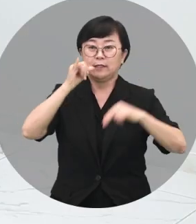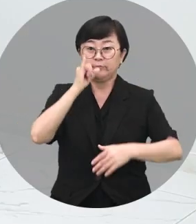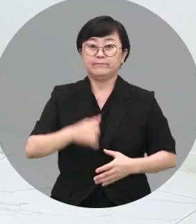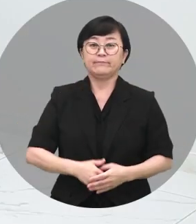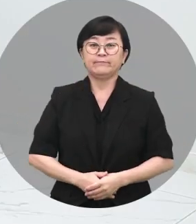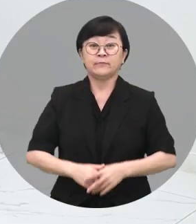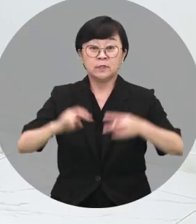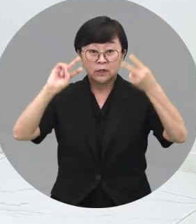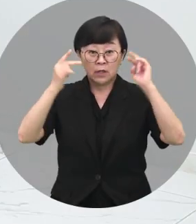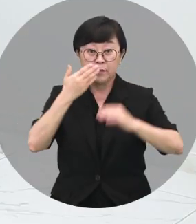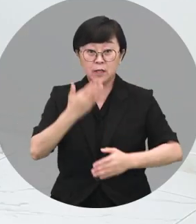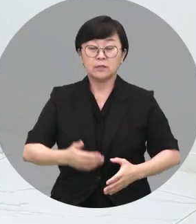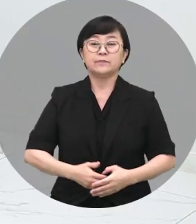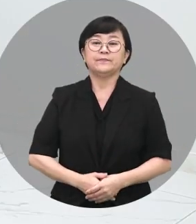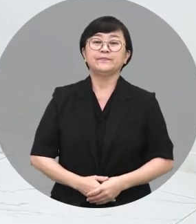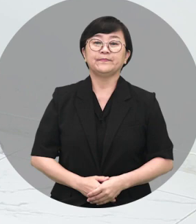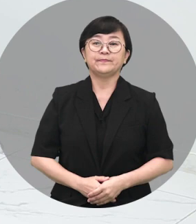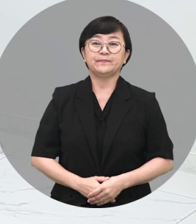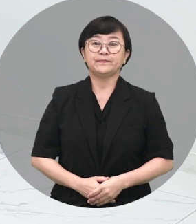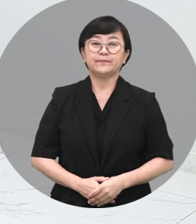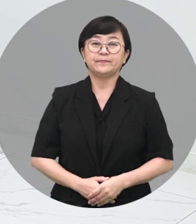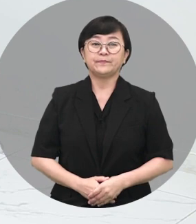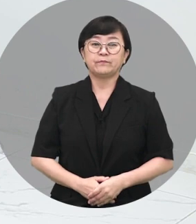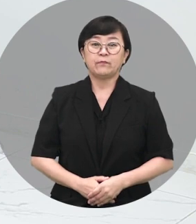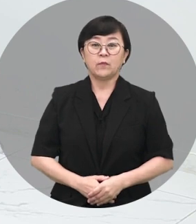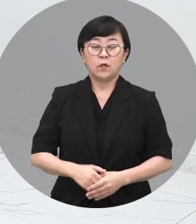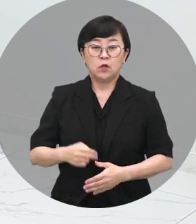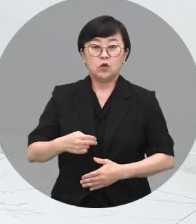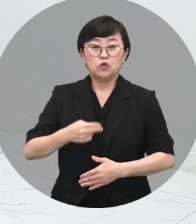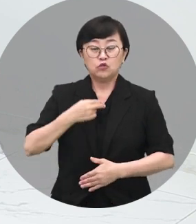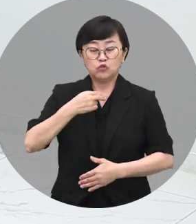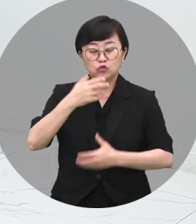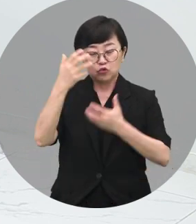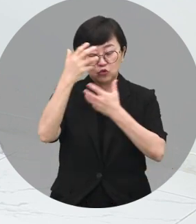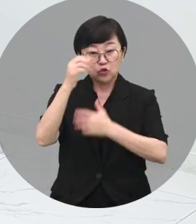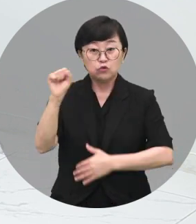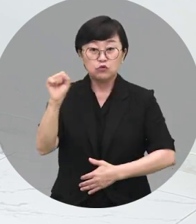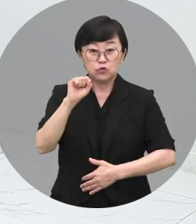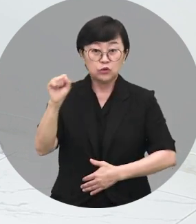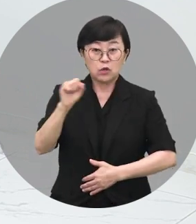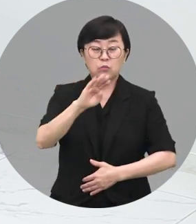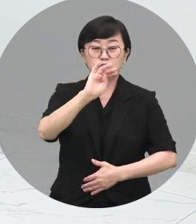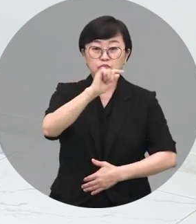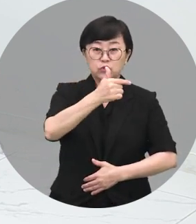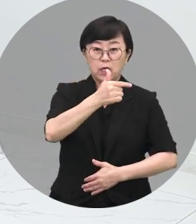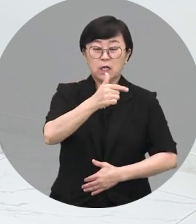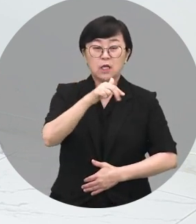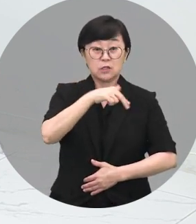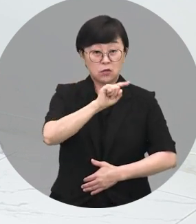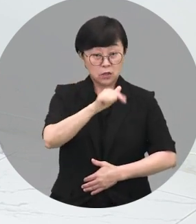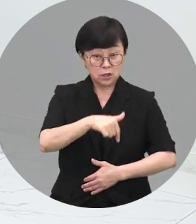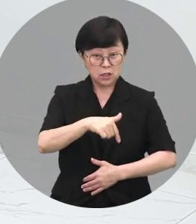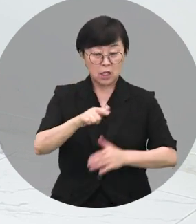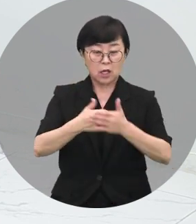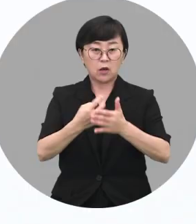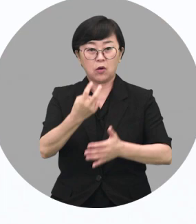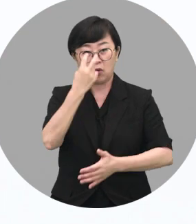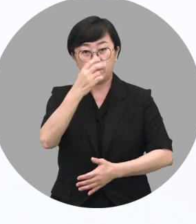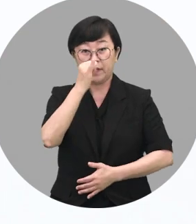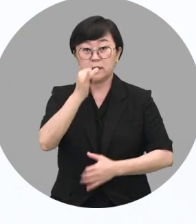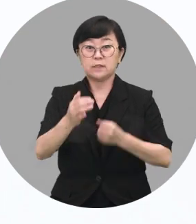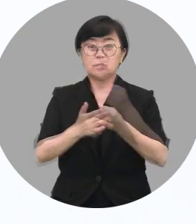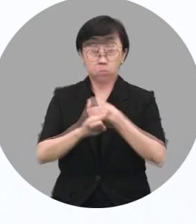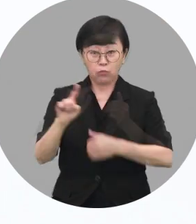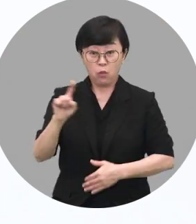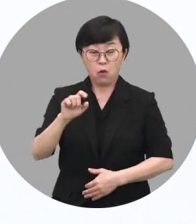말합니다. 착각할 수도 있네요? 네, 맞습니다. 네. 숙취운전으로 주로 분해기 또는 적응기에 많이 단속이 되는데요.